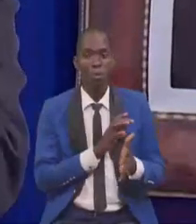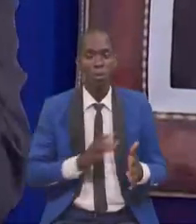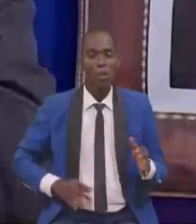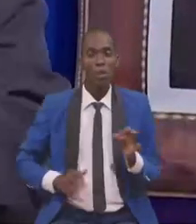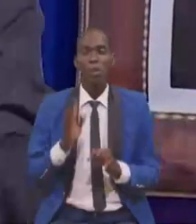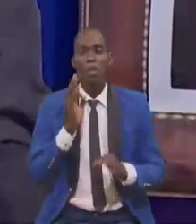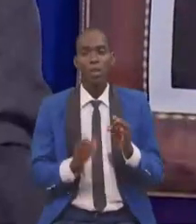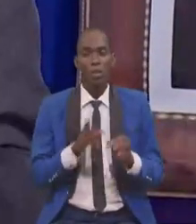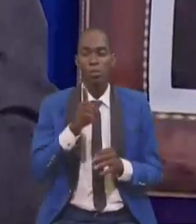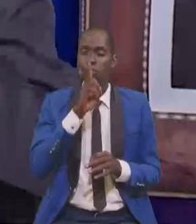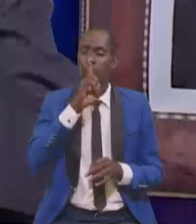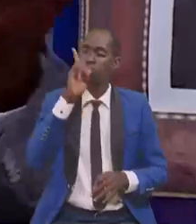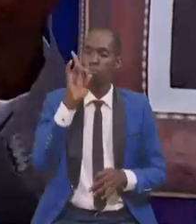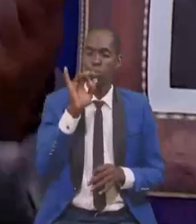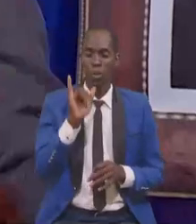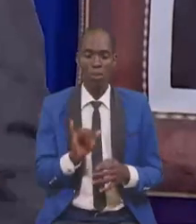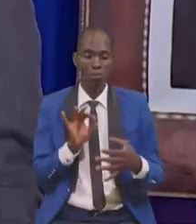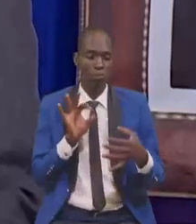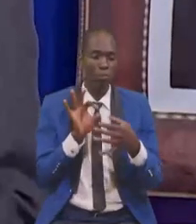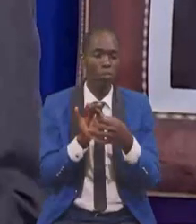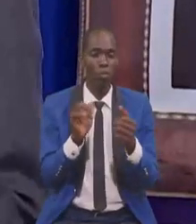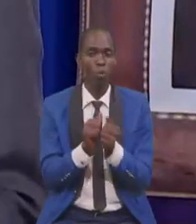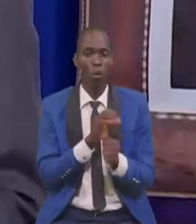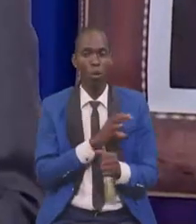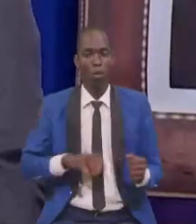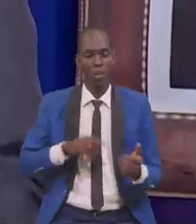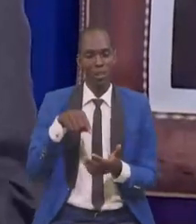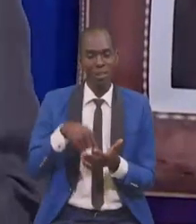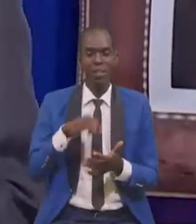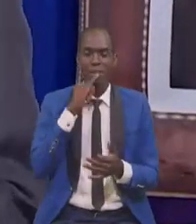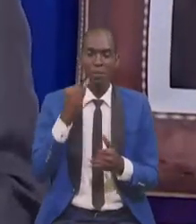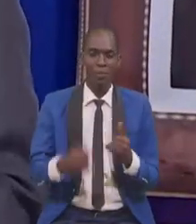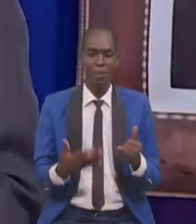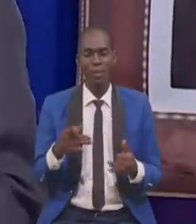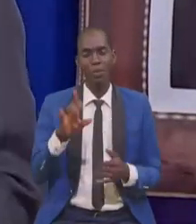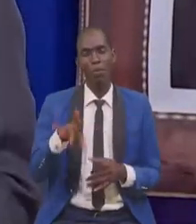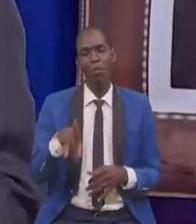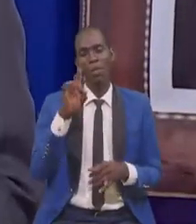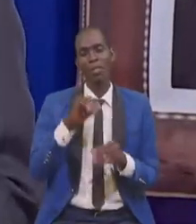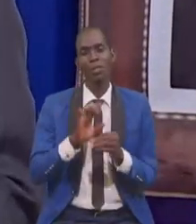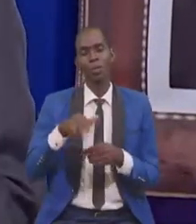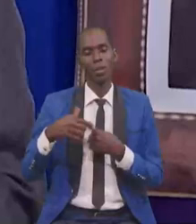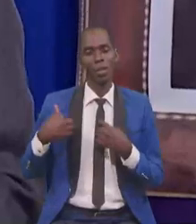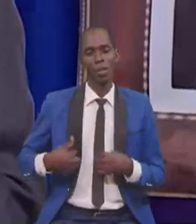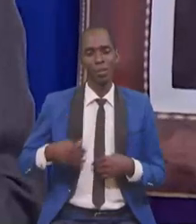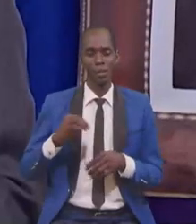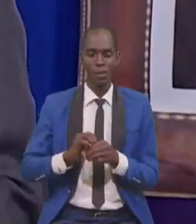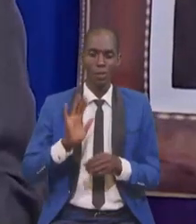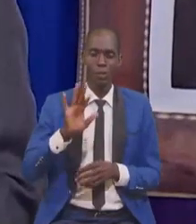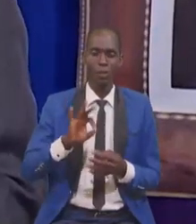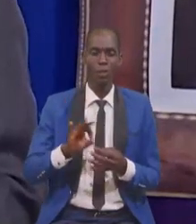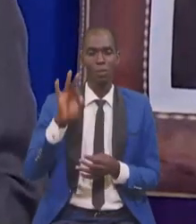Seigneur Jésus, si réellement vous vous connectez à lui, voici la chose finale que vous allez retrouver dans votre cœur, dans votre